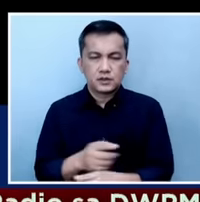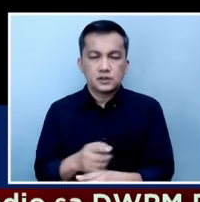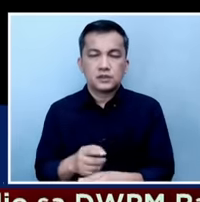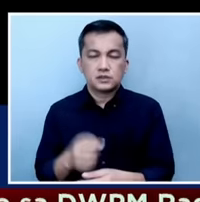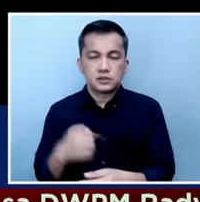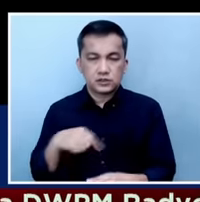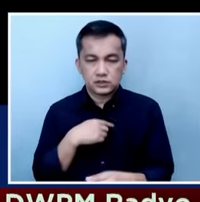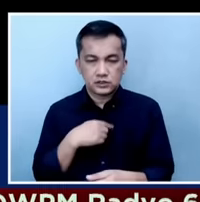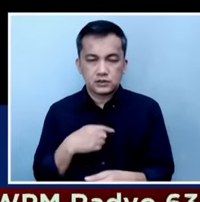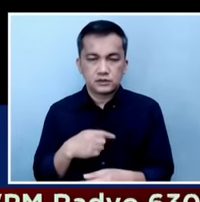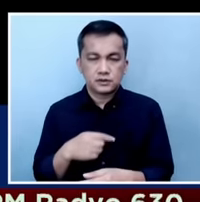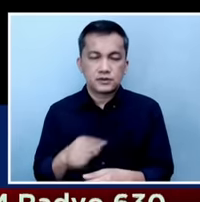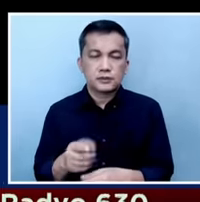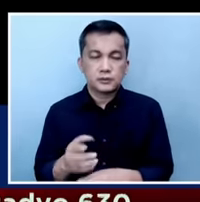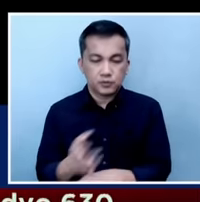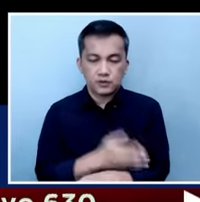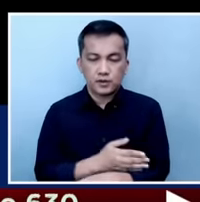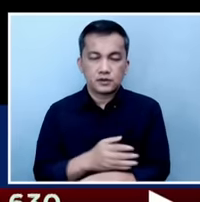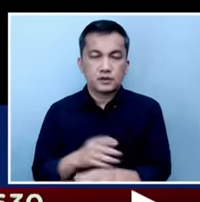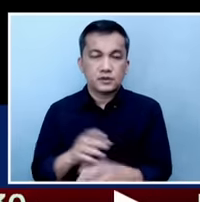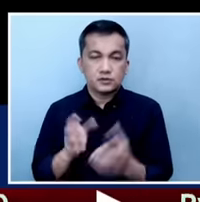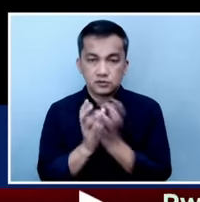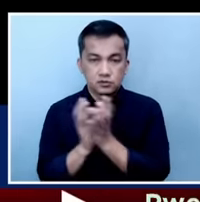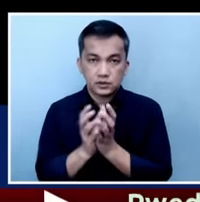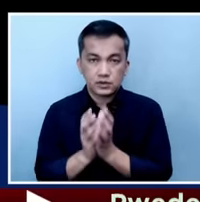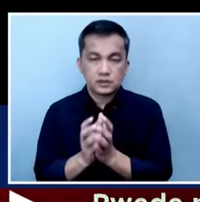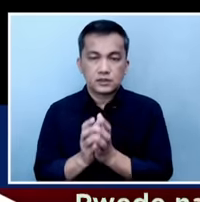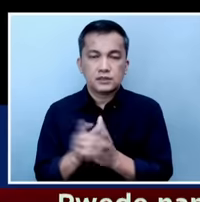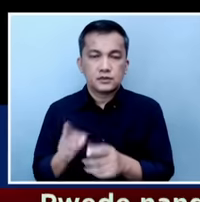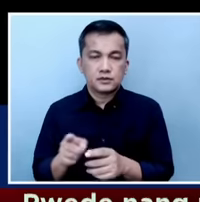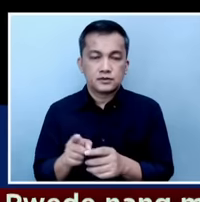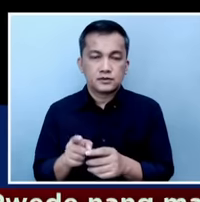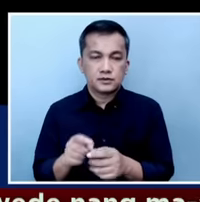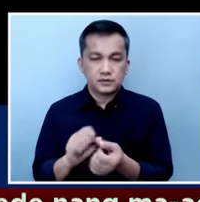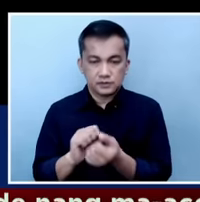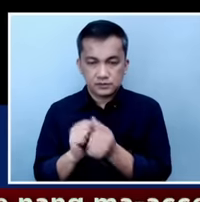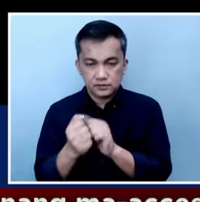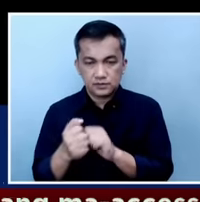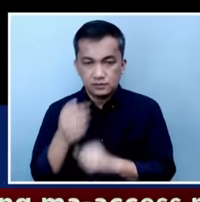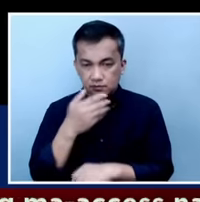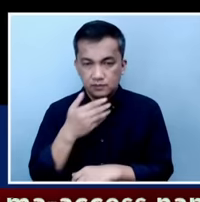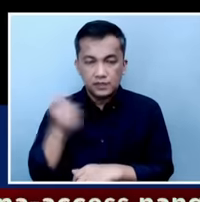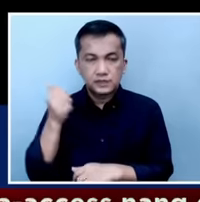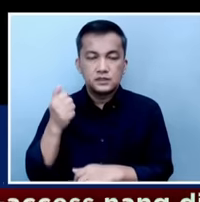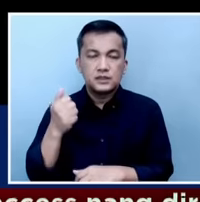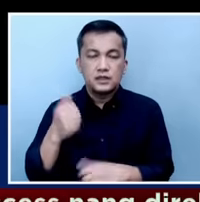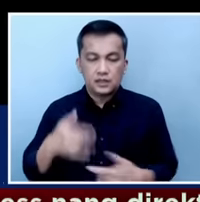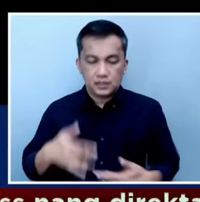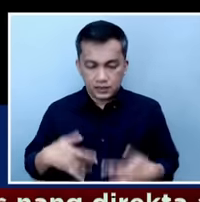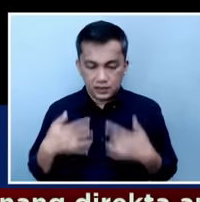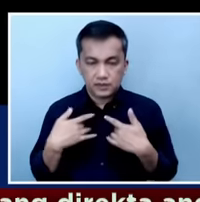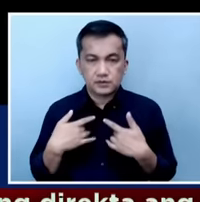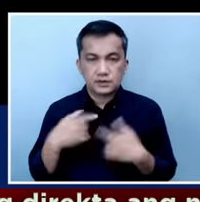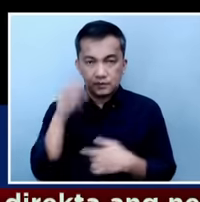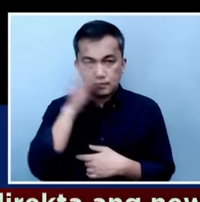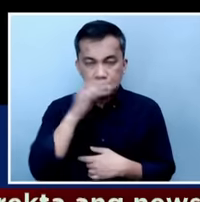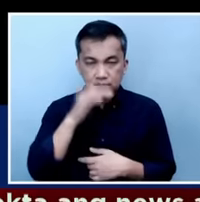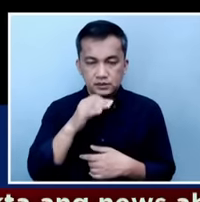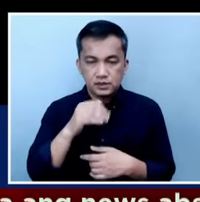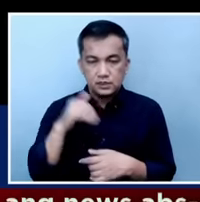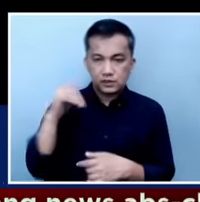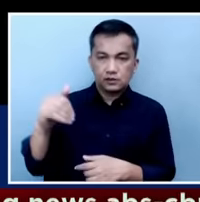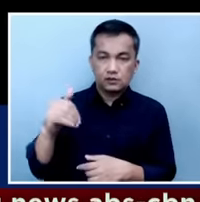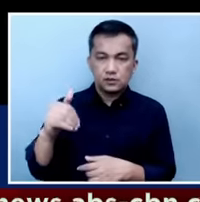ang komunidad natin, pinapaganda talaga natin ang buhay ng ating mga kababayan at iniiwas natin ang